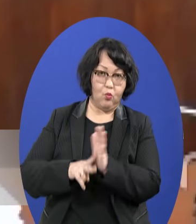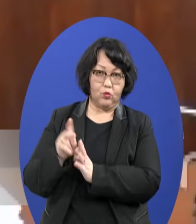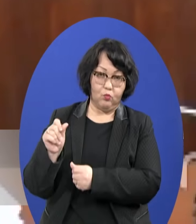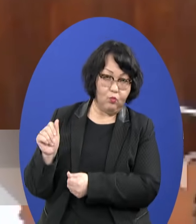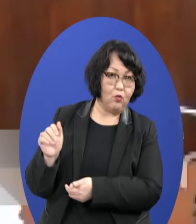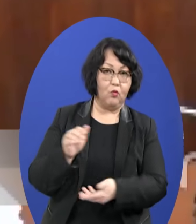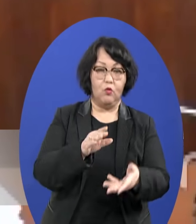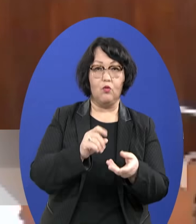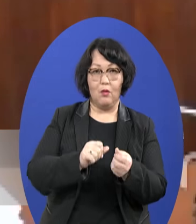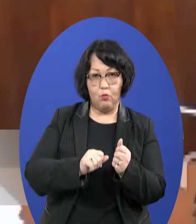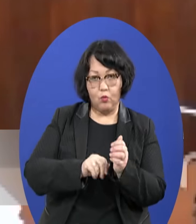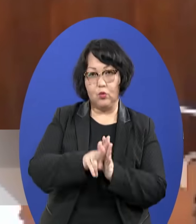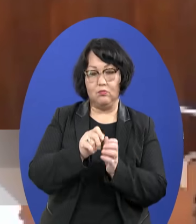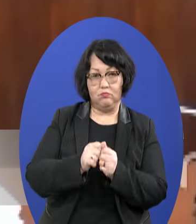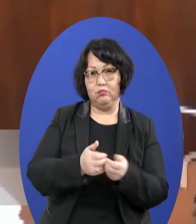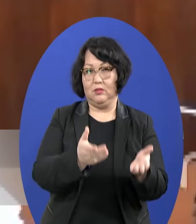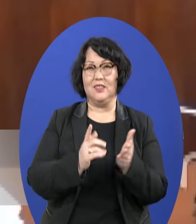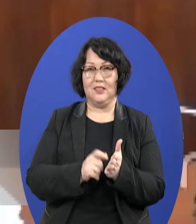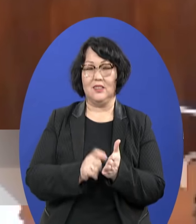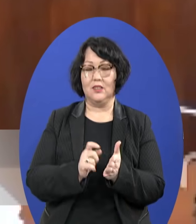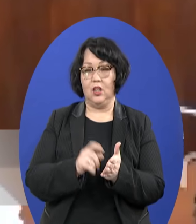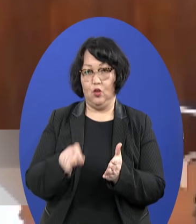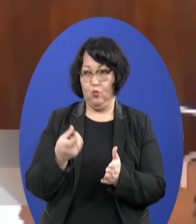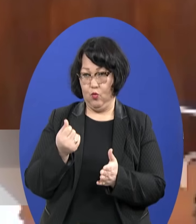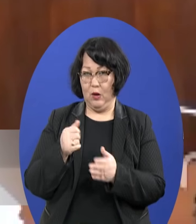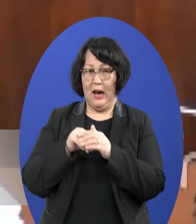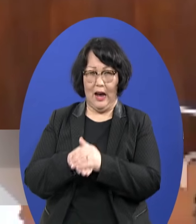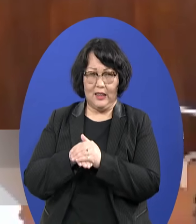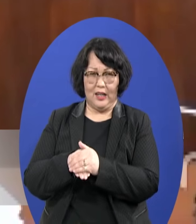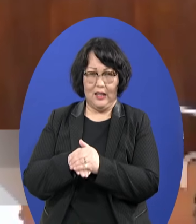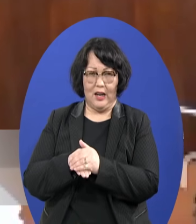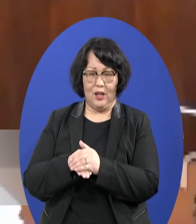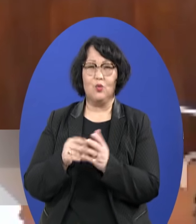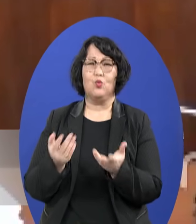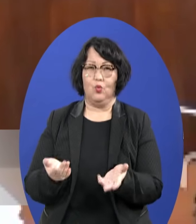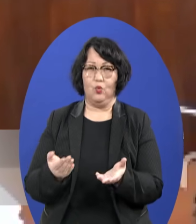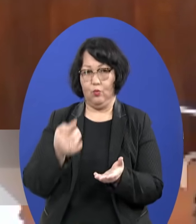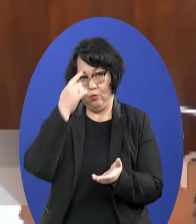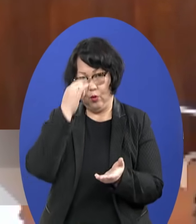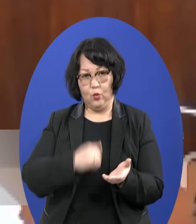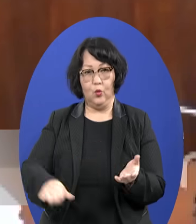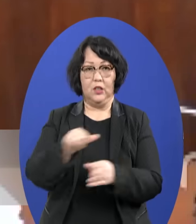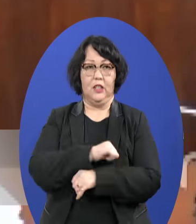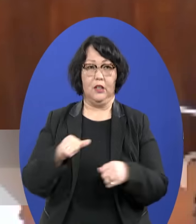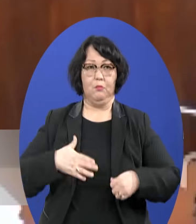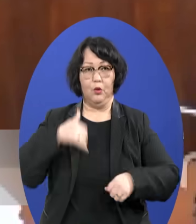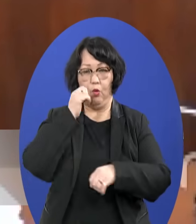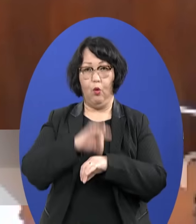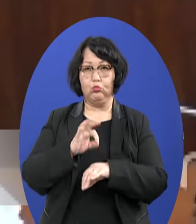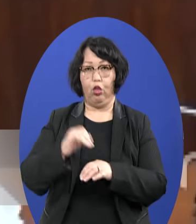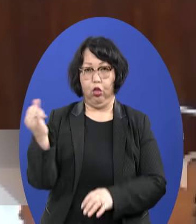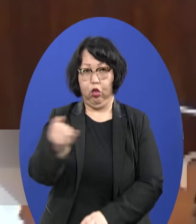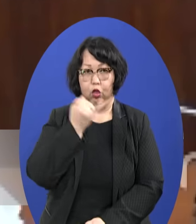Мөнгө гарцсан байх шүү дээ. Одоо энэ мөнгөө бид нар хадгалсаар байгаа тэгээд энэ Монголын ард түмнийг бүгднийг өвчлүүлээд ингээд